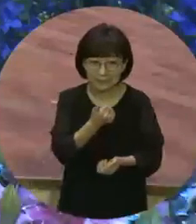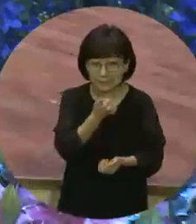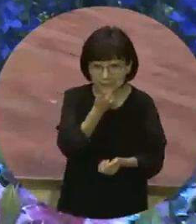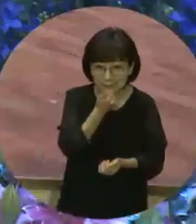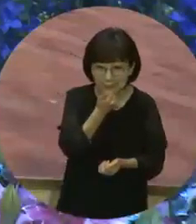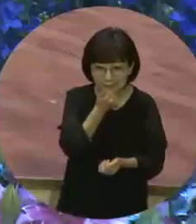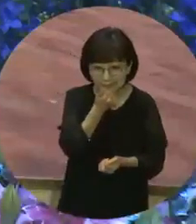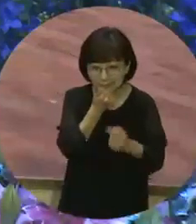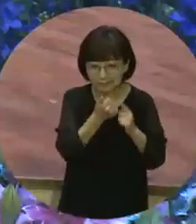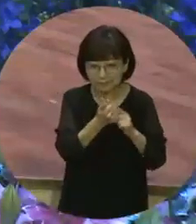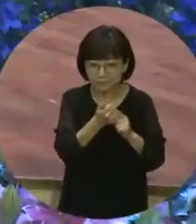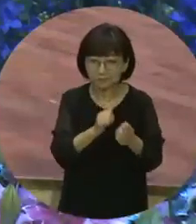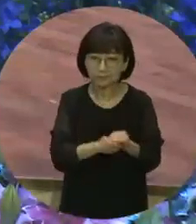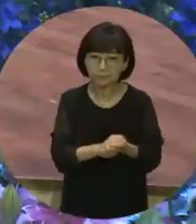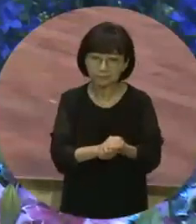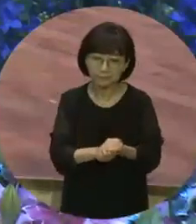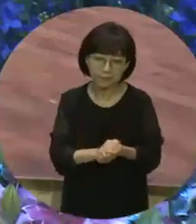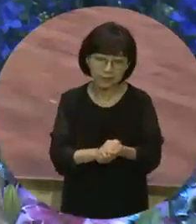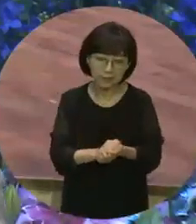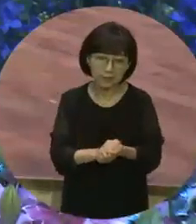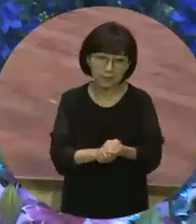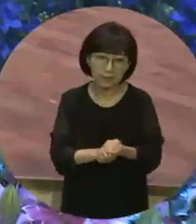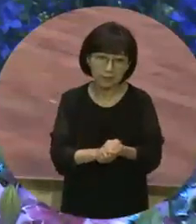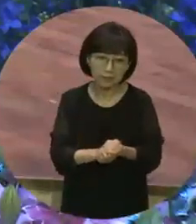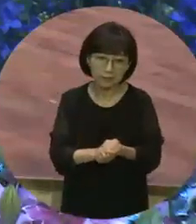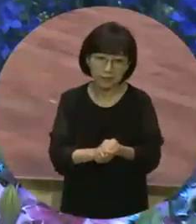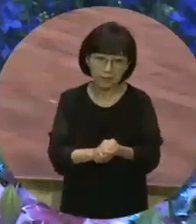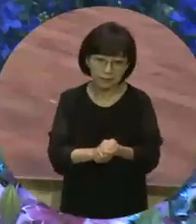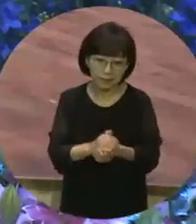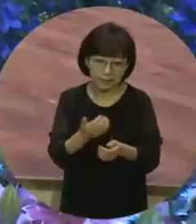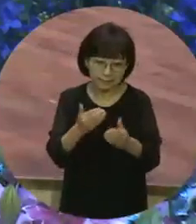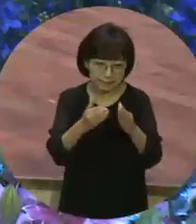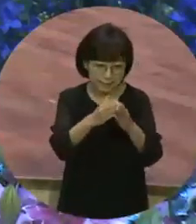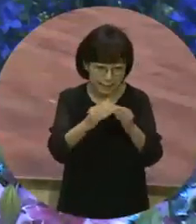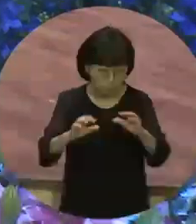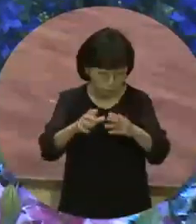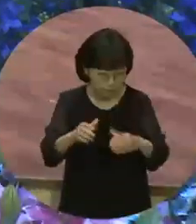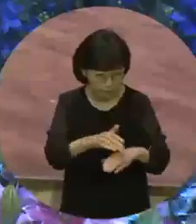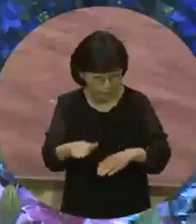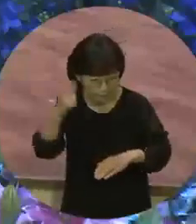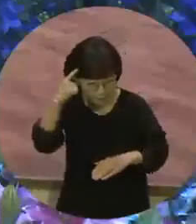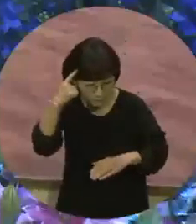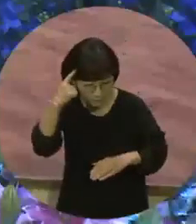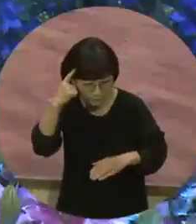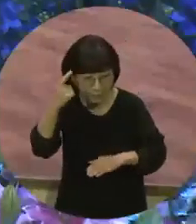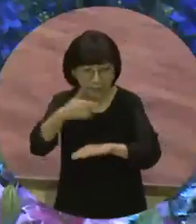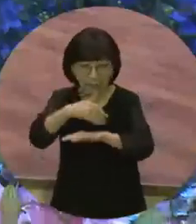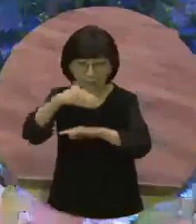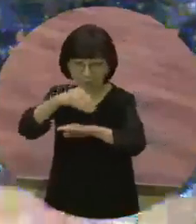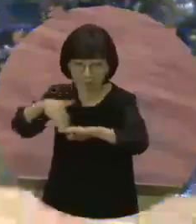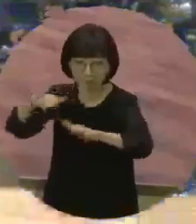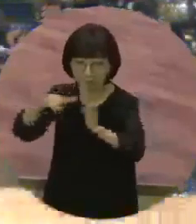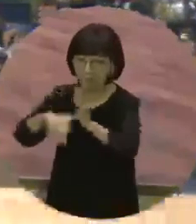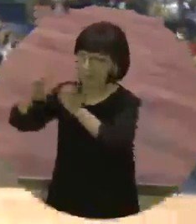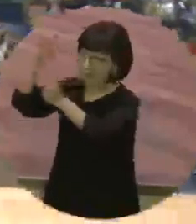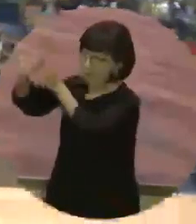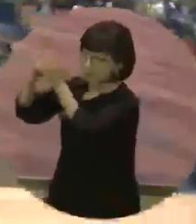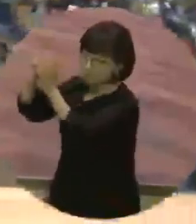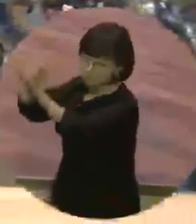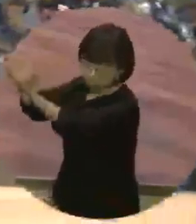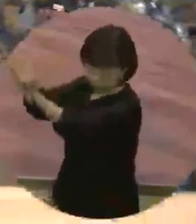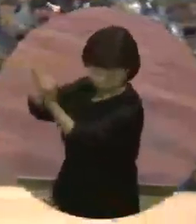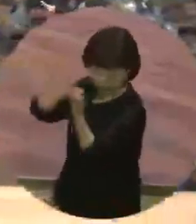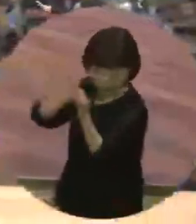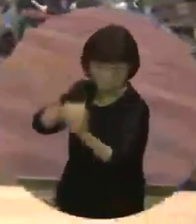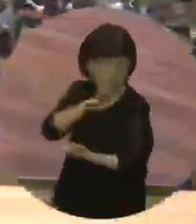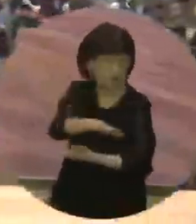알고 하나님께서 이삭에게 나타나서 이렇게 말씀합니다. 2절로 5절입니다. 여호와께서 이삭에게 나타나